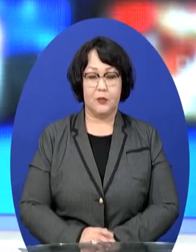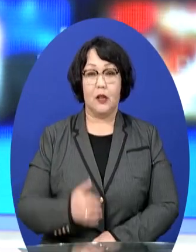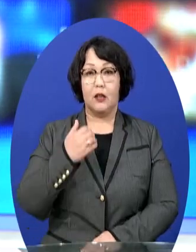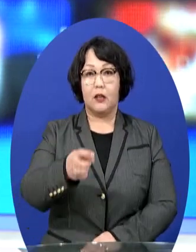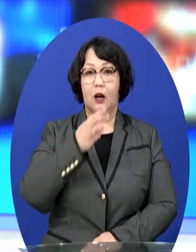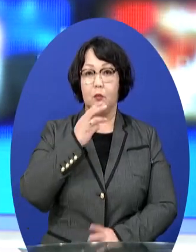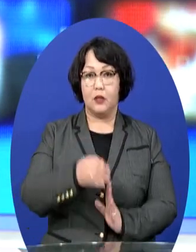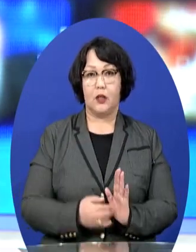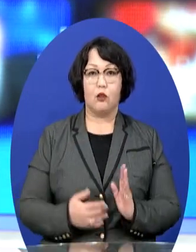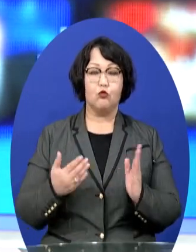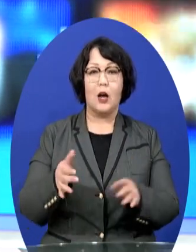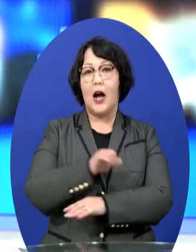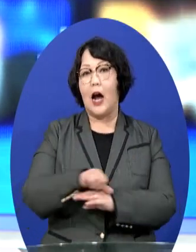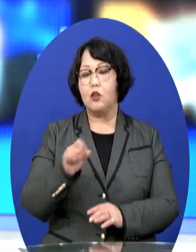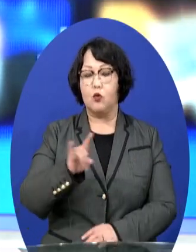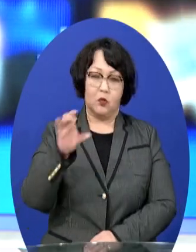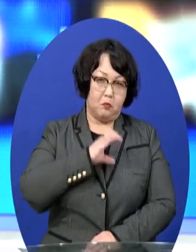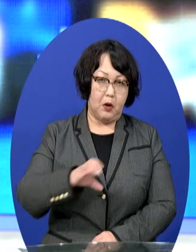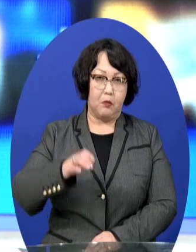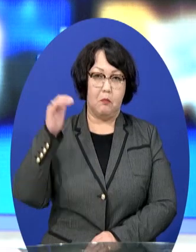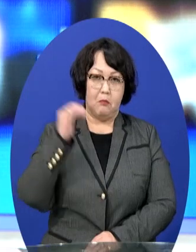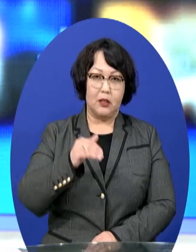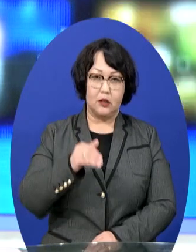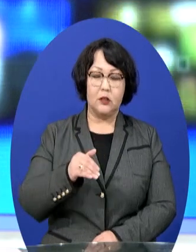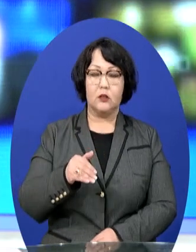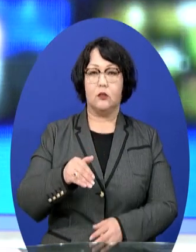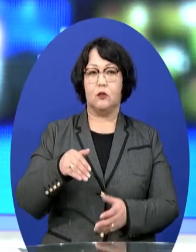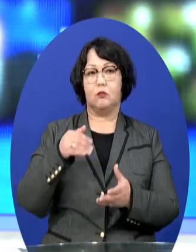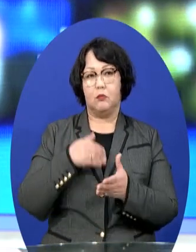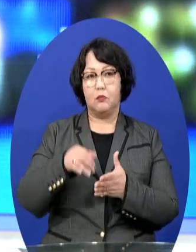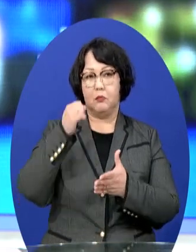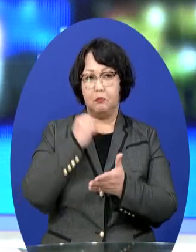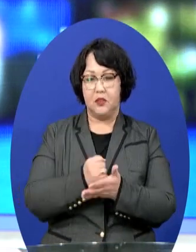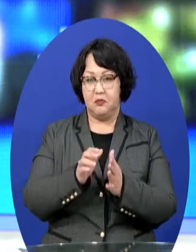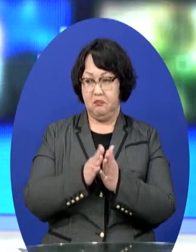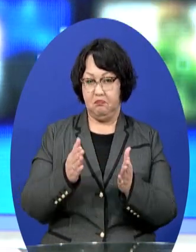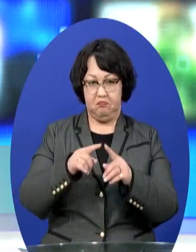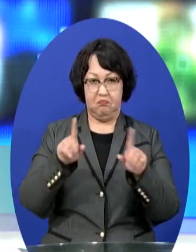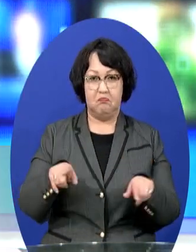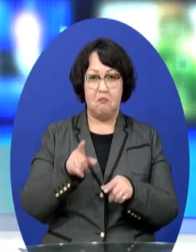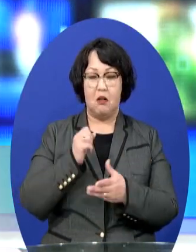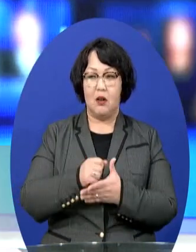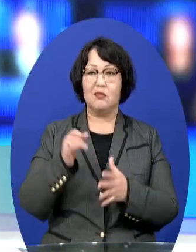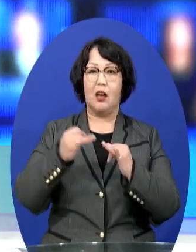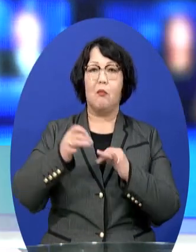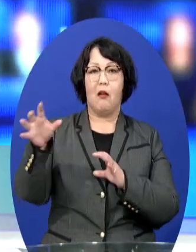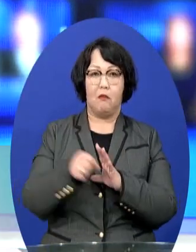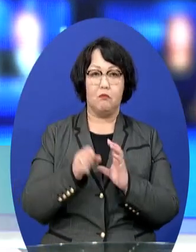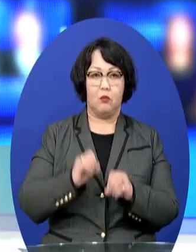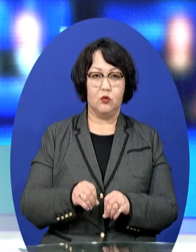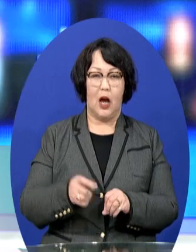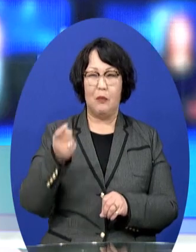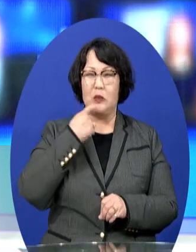Дараагийн мэдээ. Гали ерөнхий газраас автомашин импортлох бичиг баримтыг захимаар авдаг болсон байна. Ингэснээр хамгийн их ачаалалтай хүндрэлтэй байдаг